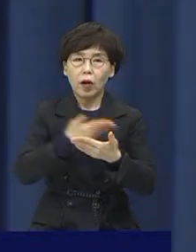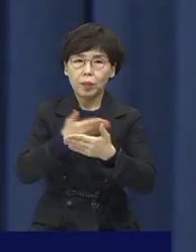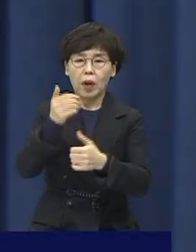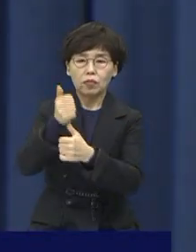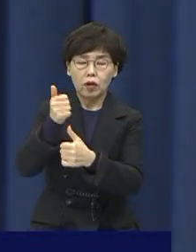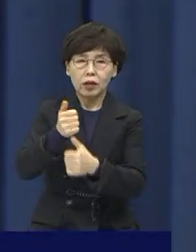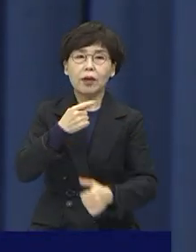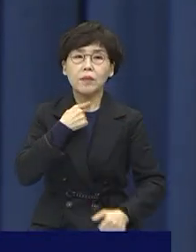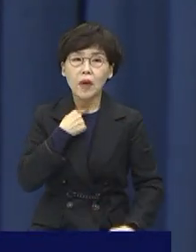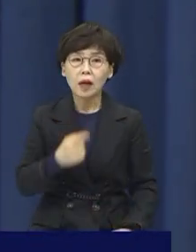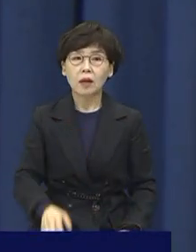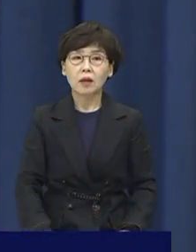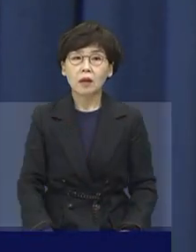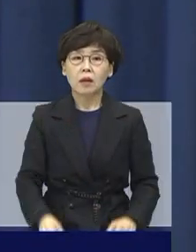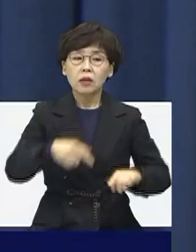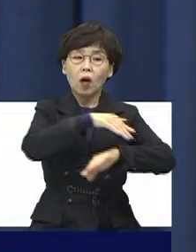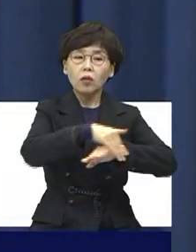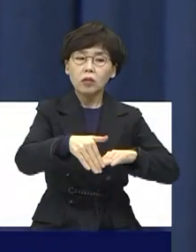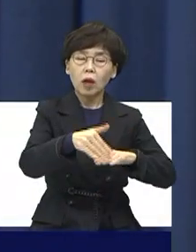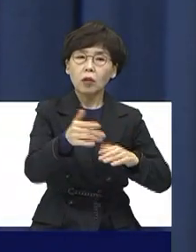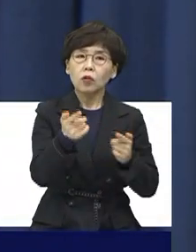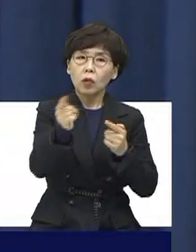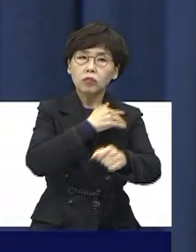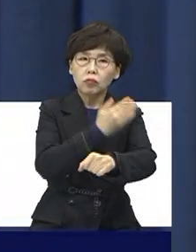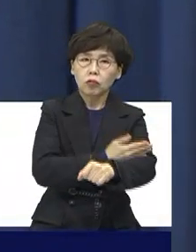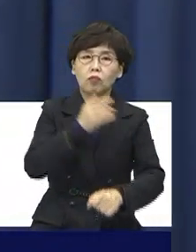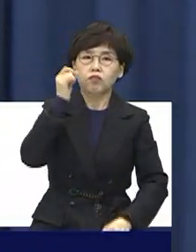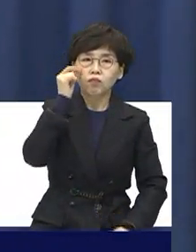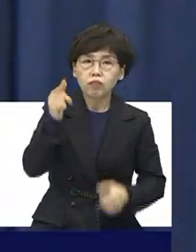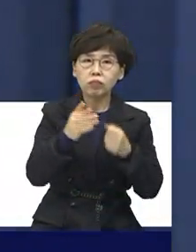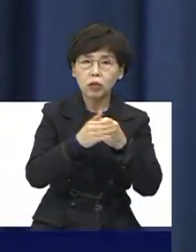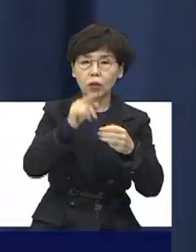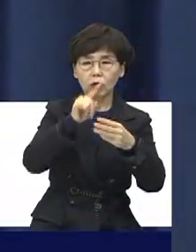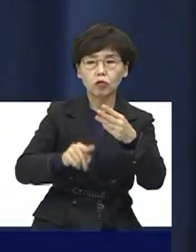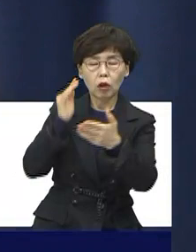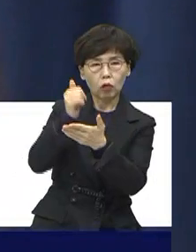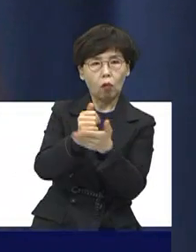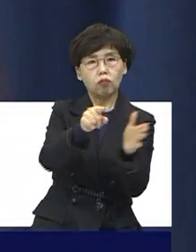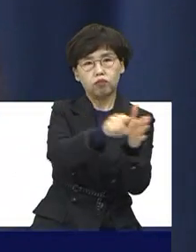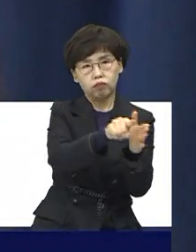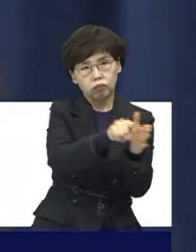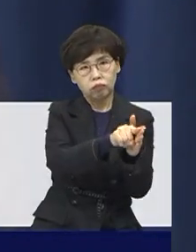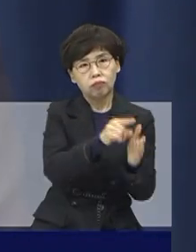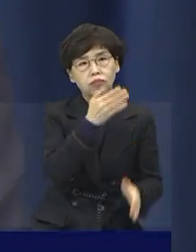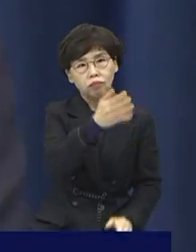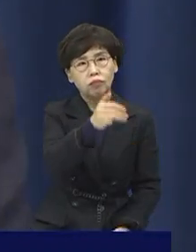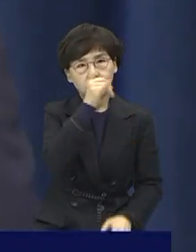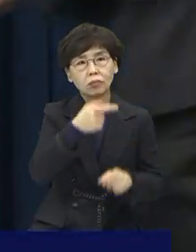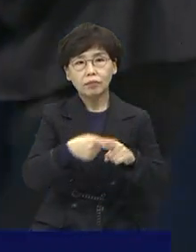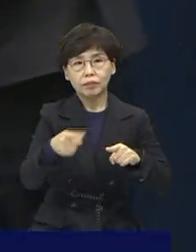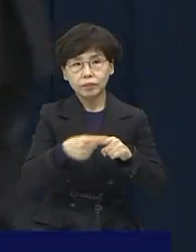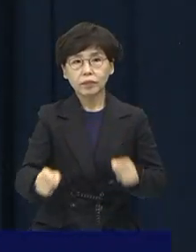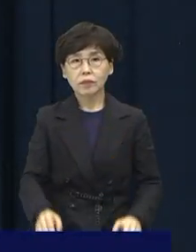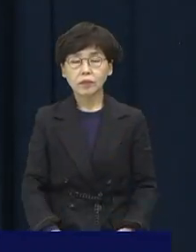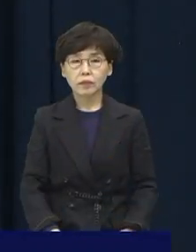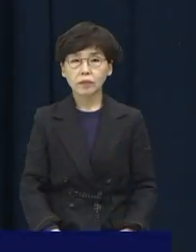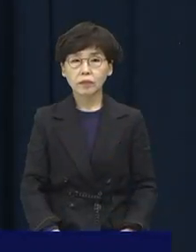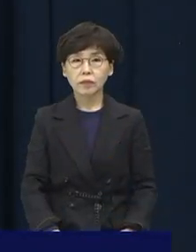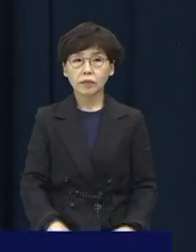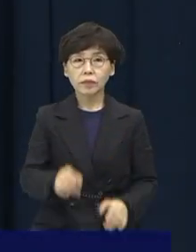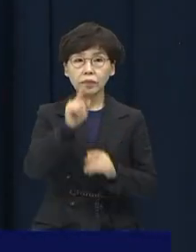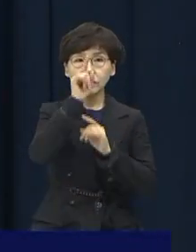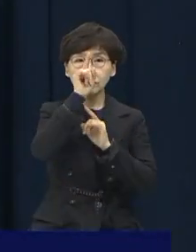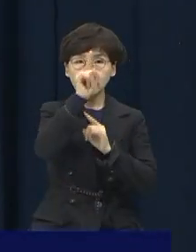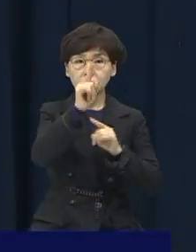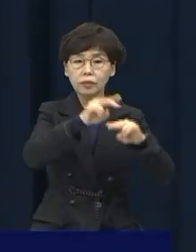지냈습니다. 정책 조정 능력이 뛰어나 윤 대통령의 신임이 두텁다는 평가를 받고 있습니다. 이